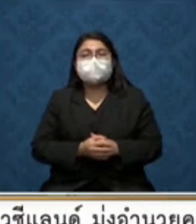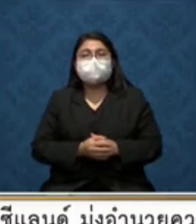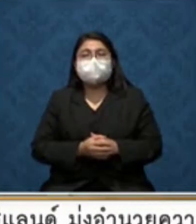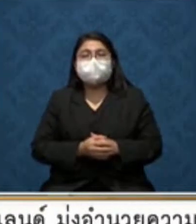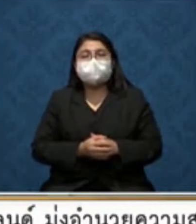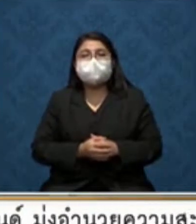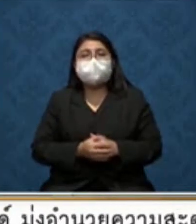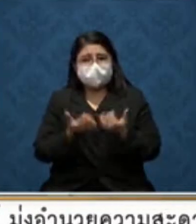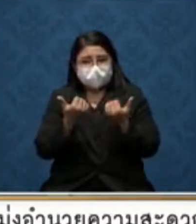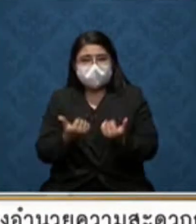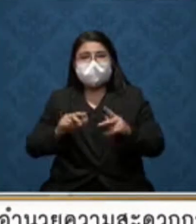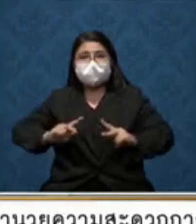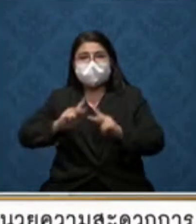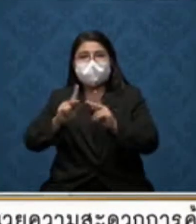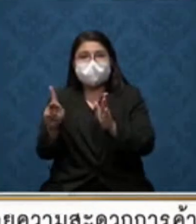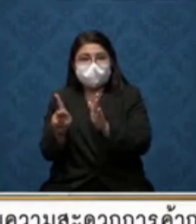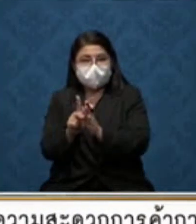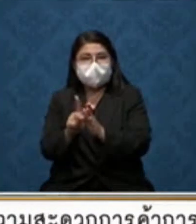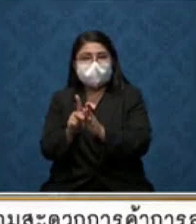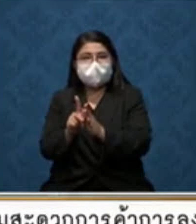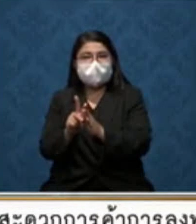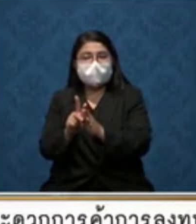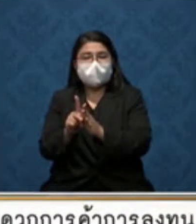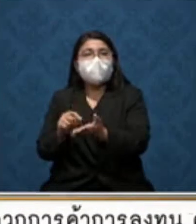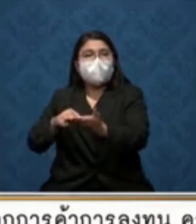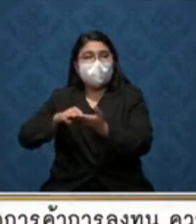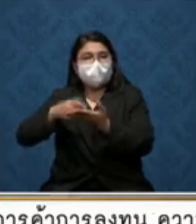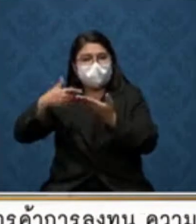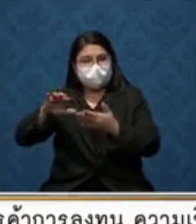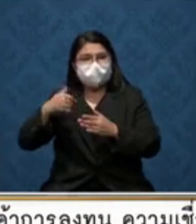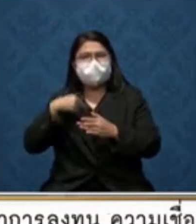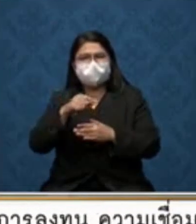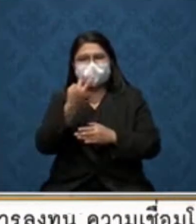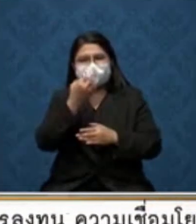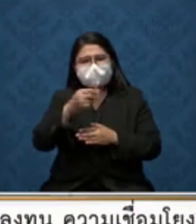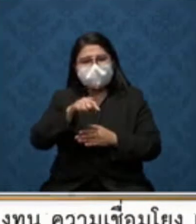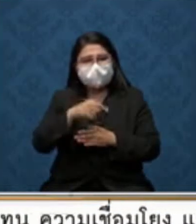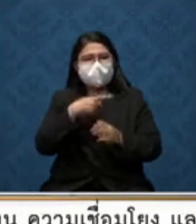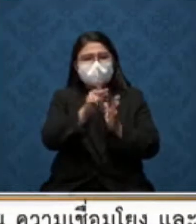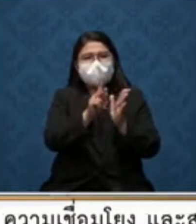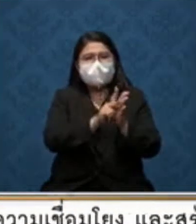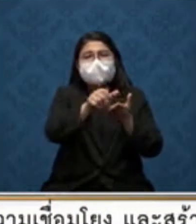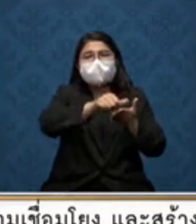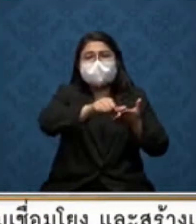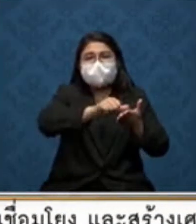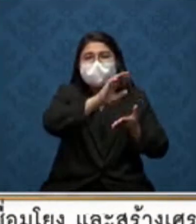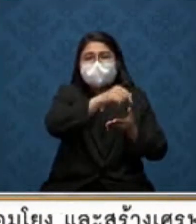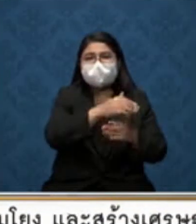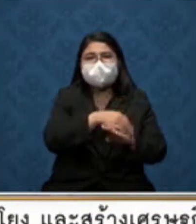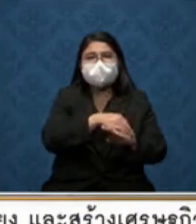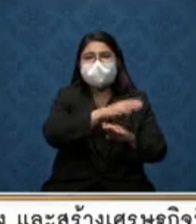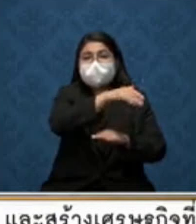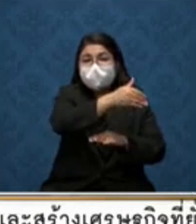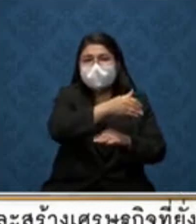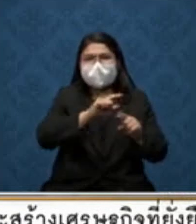มาเปกฎกระสวมัสัทท้อนสิ่ทเราพยายามในกแก้กฎหมายตอนต้นแต่ไม่ใช่ทงหมดครับ